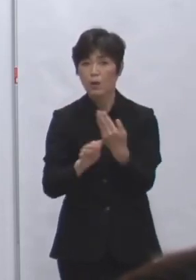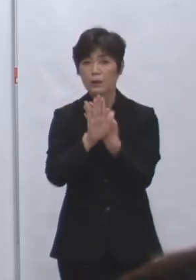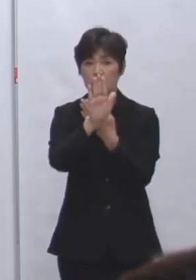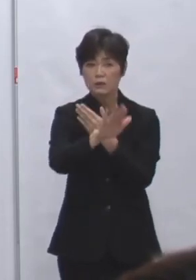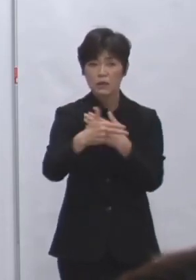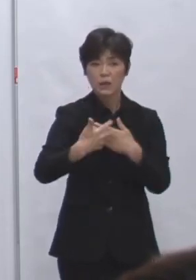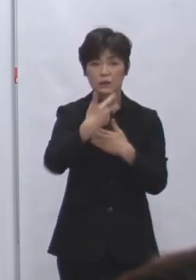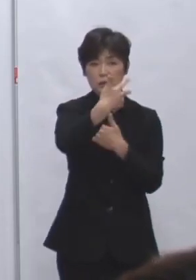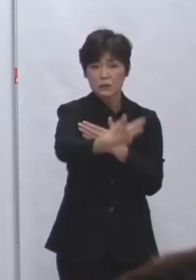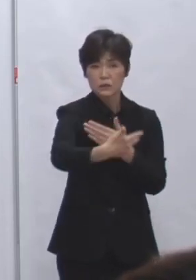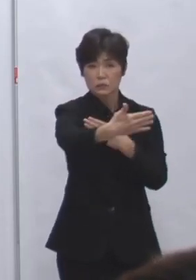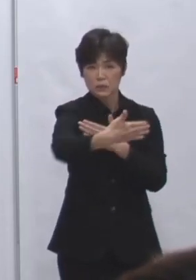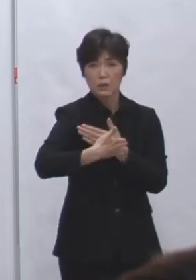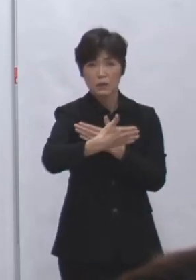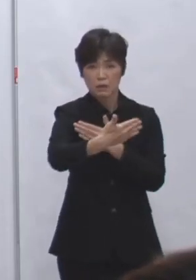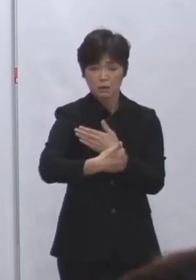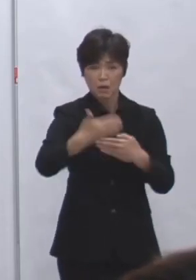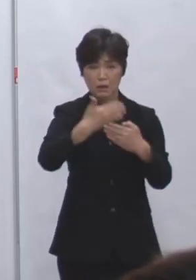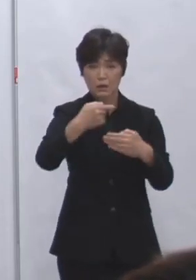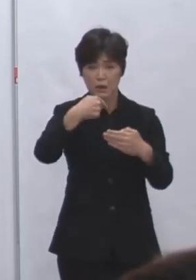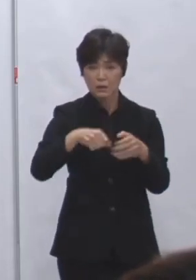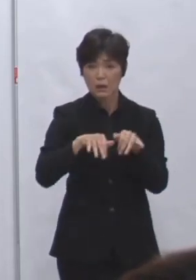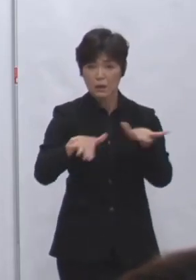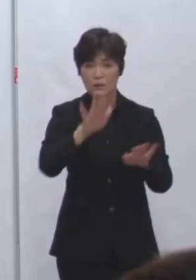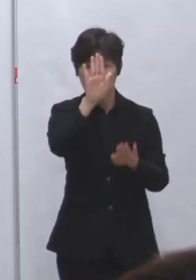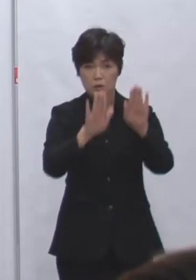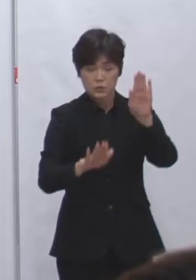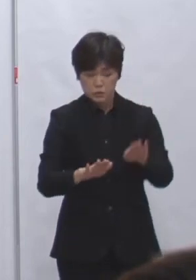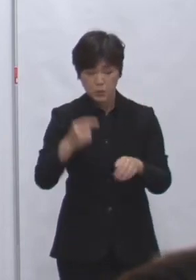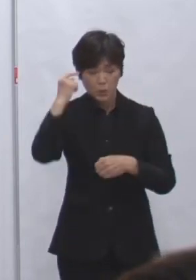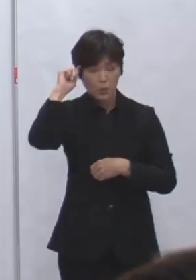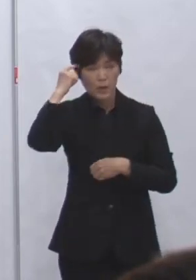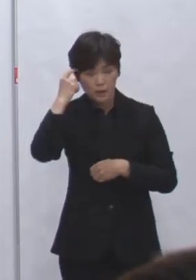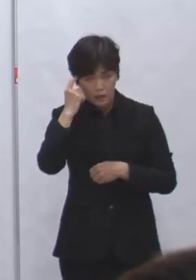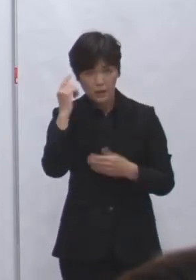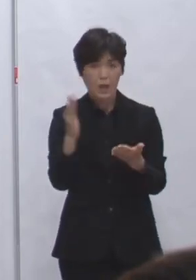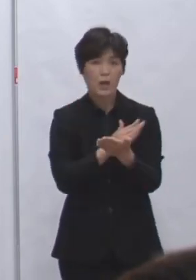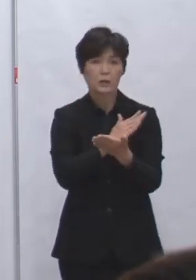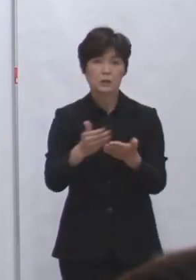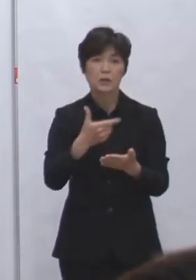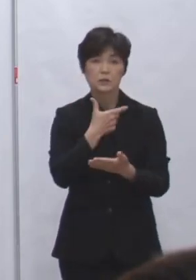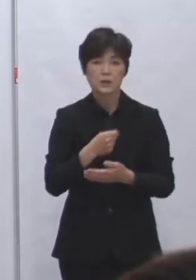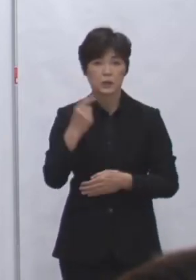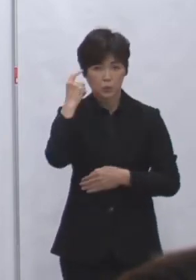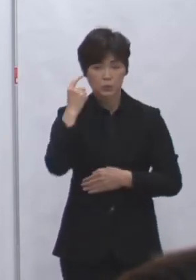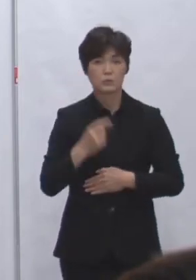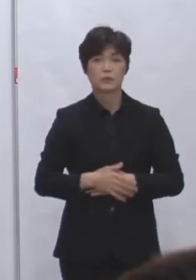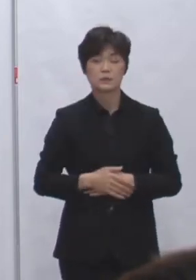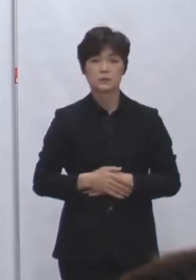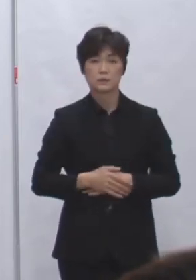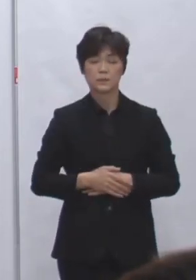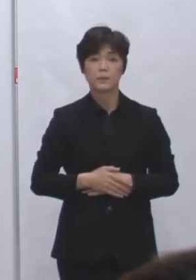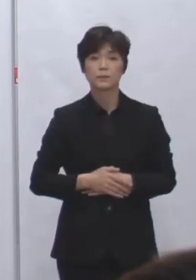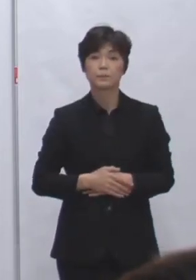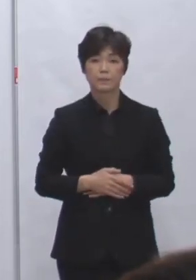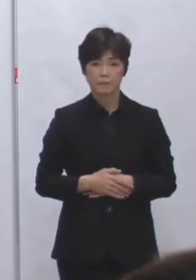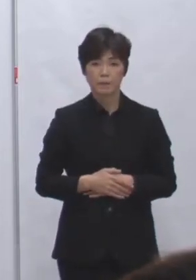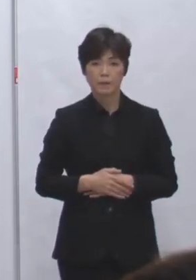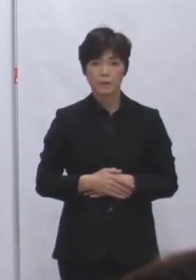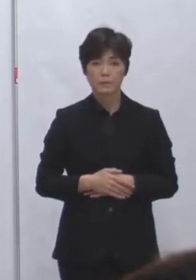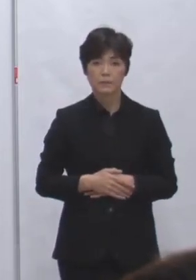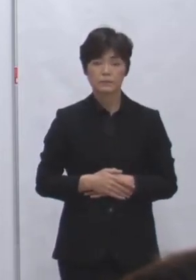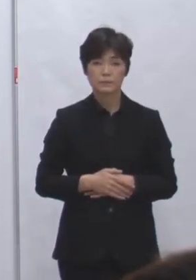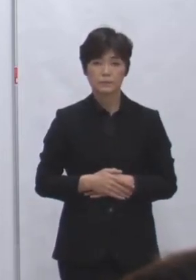程度、県内の感染状況等を見極めた上で判断をしていくという考えでおります。これ